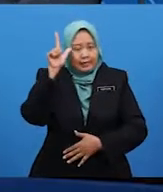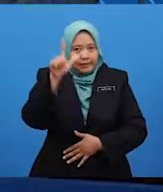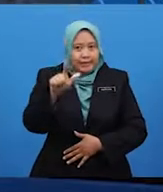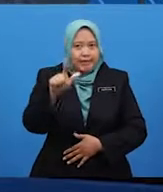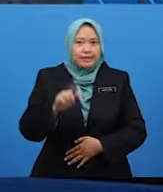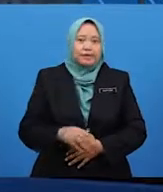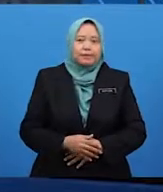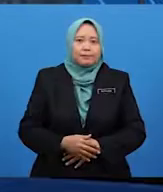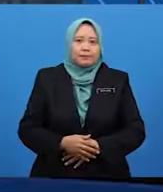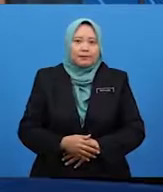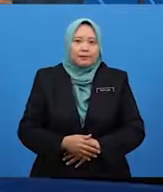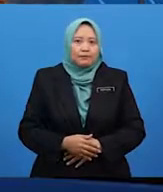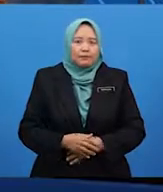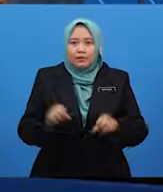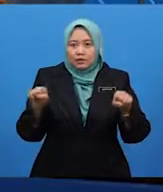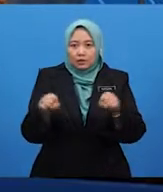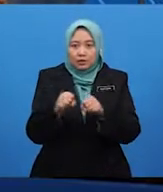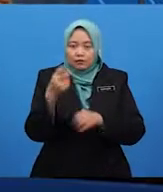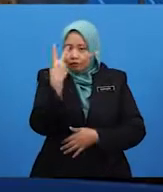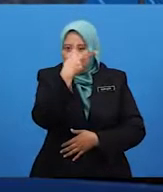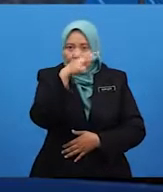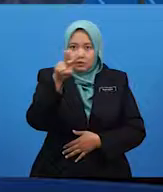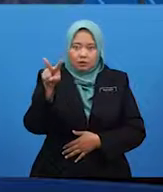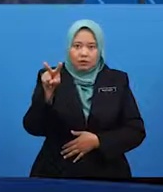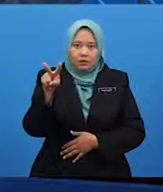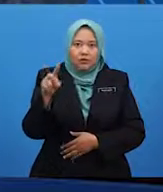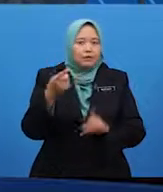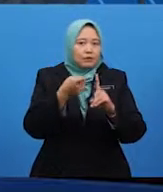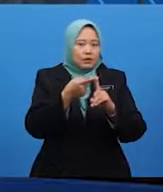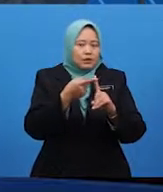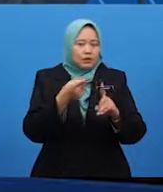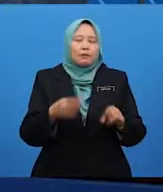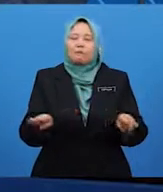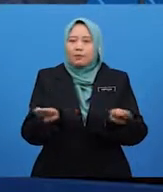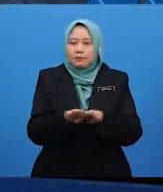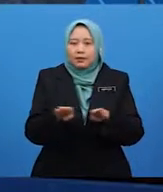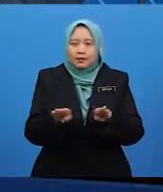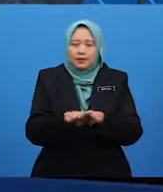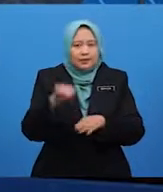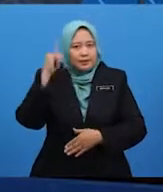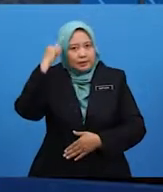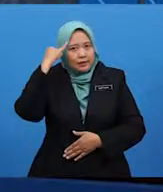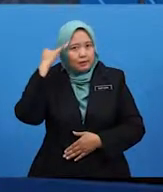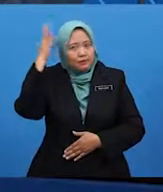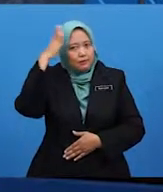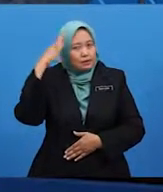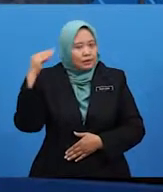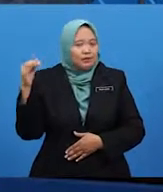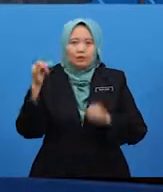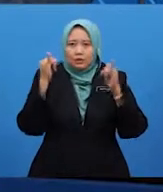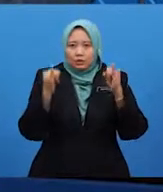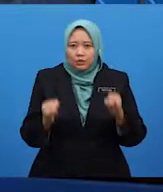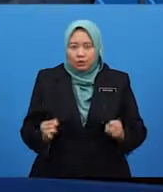cakap seni visual boleh diwujud daripada pelbagai idea pengalaman individu untuk melahirkan daya cipta yang